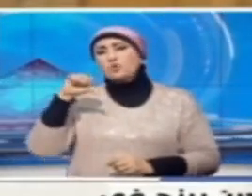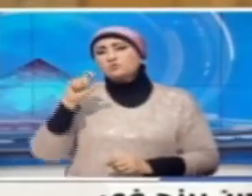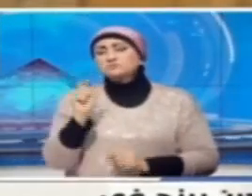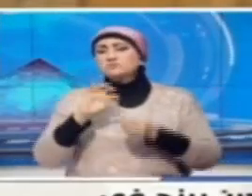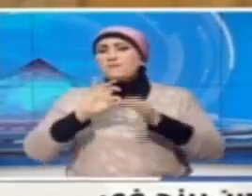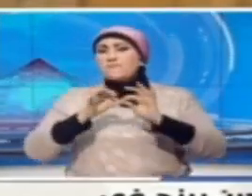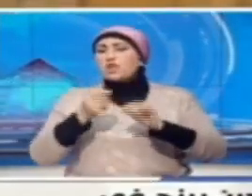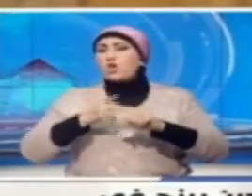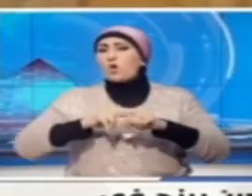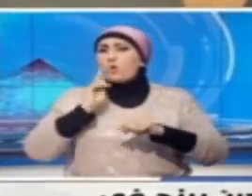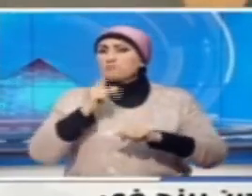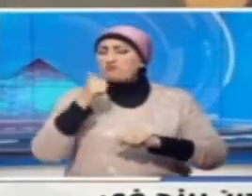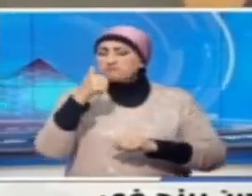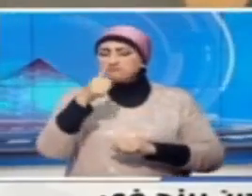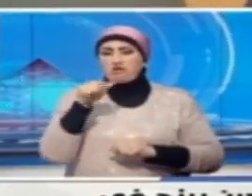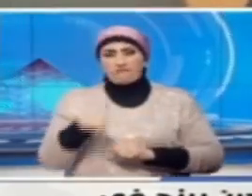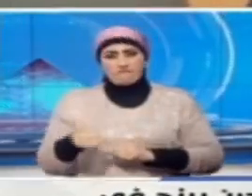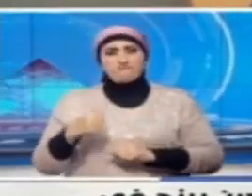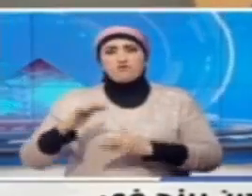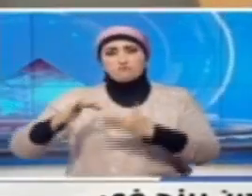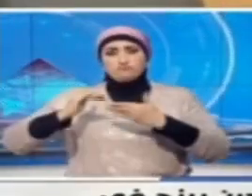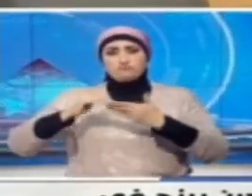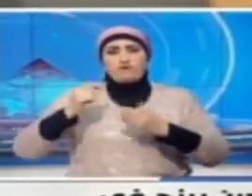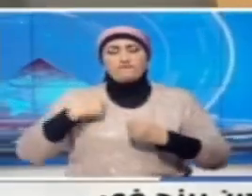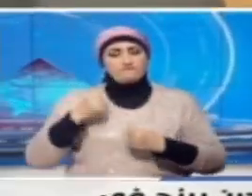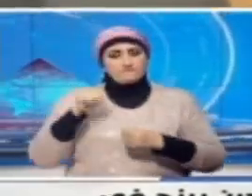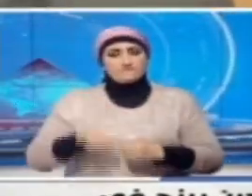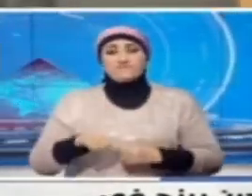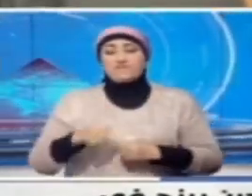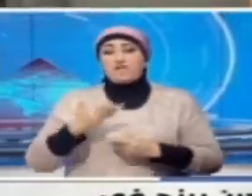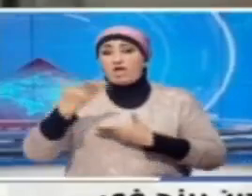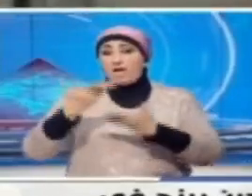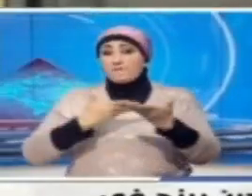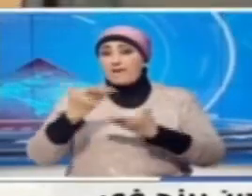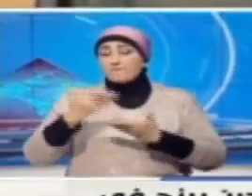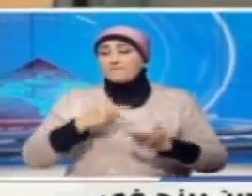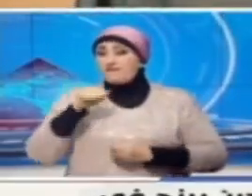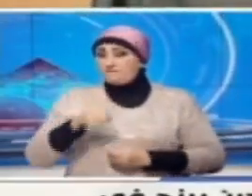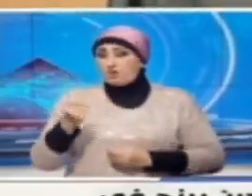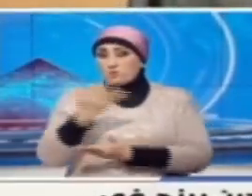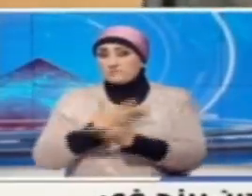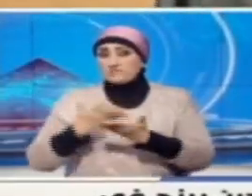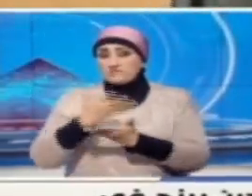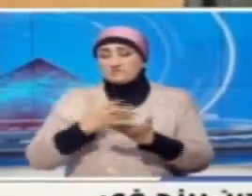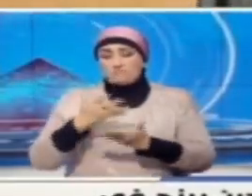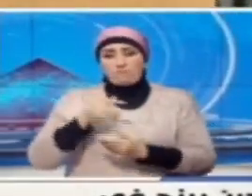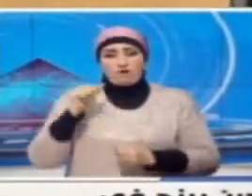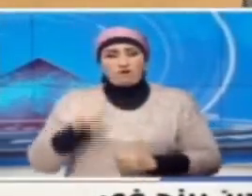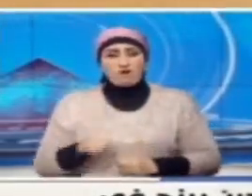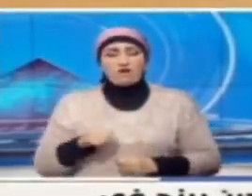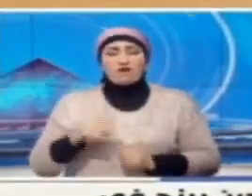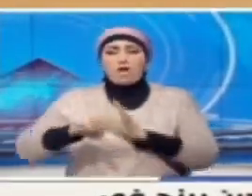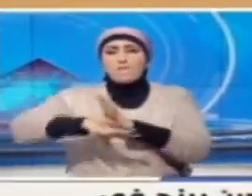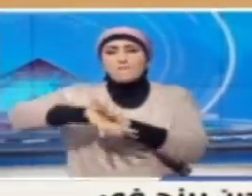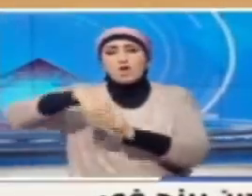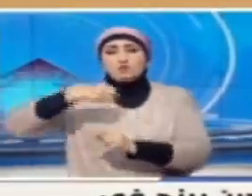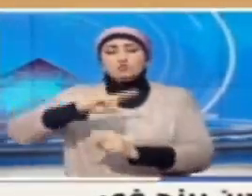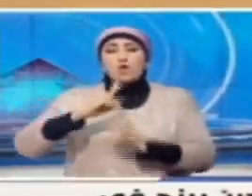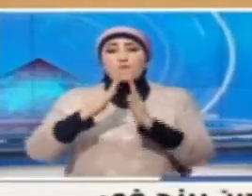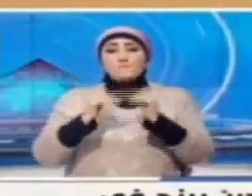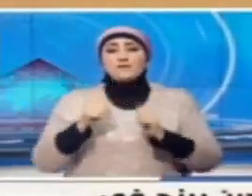الميزان التجاري الصين. وأيضا يعني القاهرة تريد مزيد من الاستثمارات في ظل حقيقة المشاريع القومية